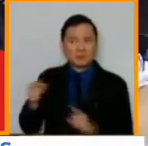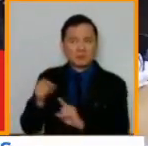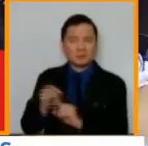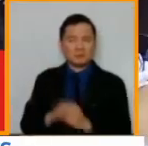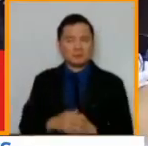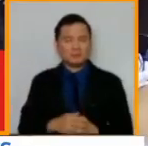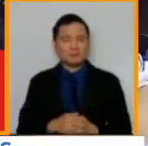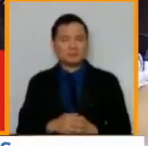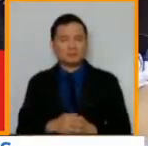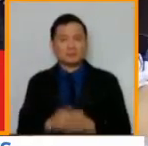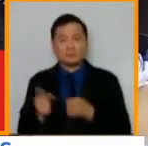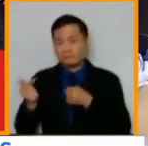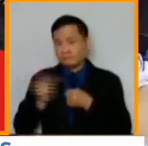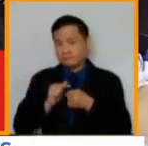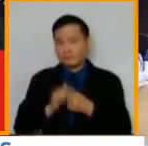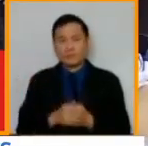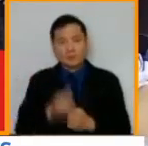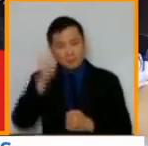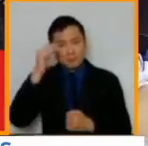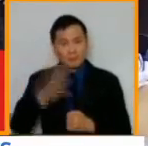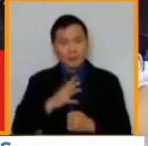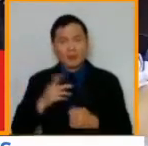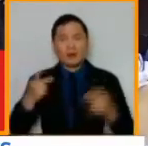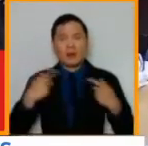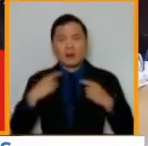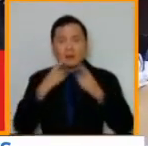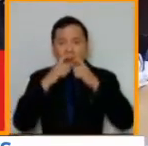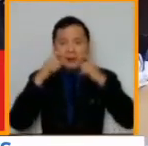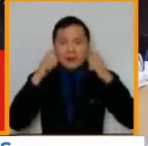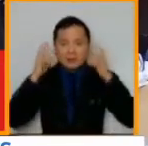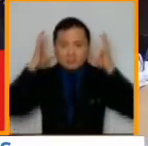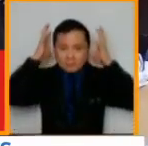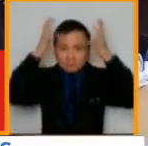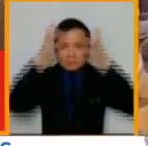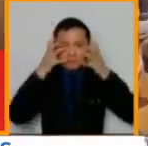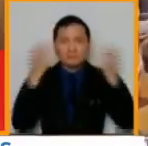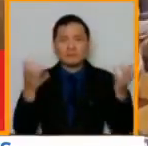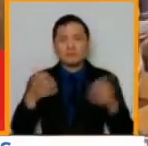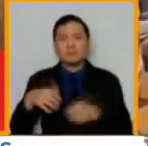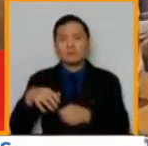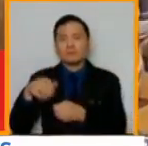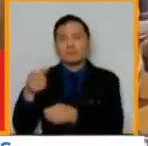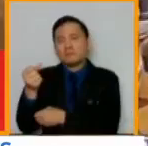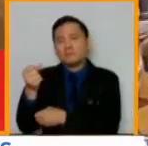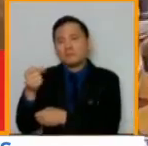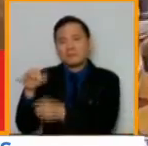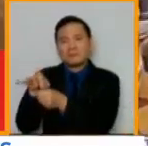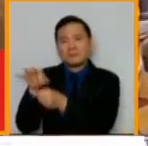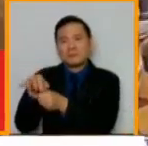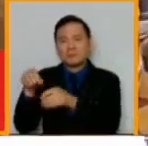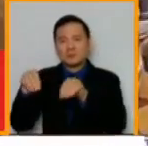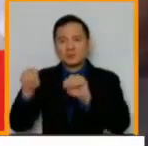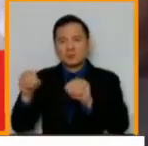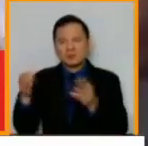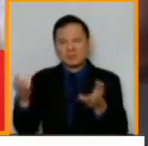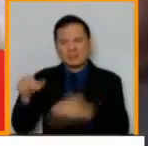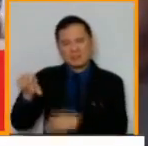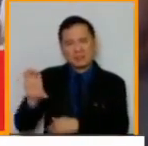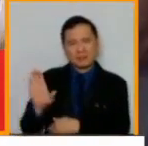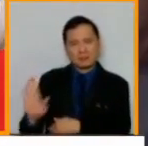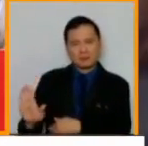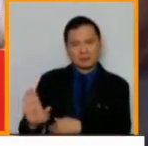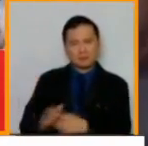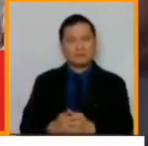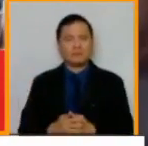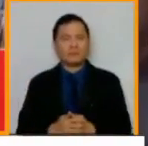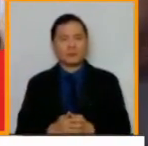mask at helmet sa labas ng isang milk tea and coffee shop sa Barangay Bay sa Quezon City. Matapos makapili ng o-orderin, dumukot